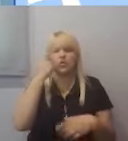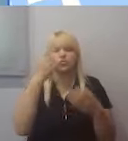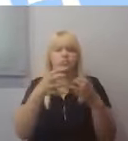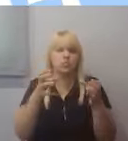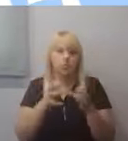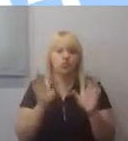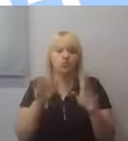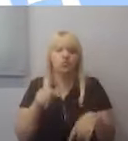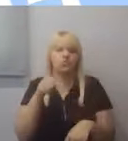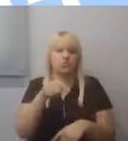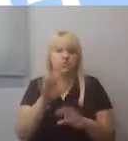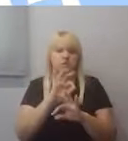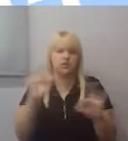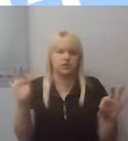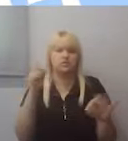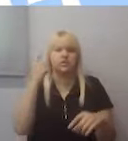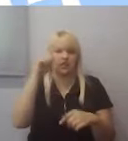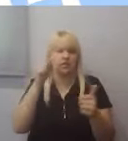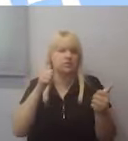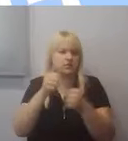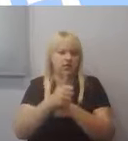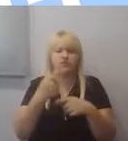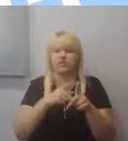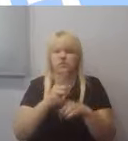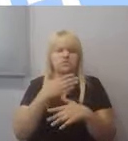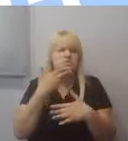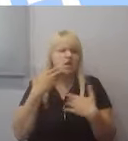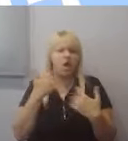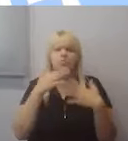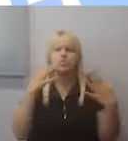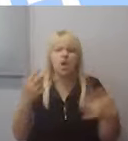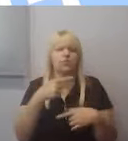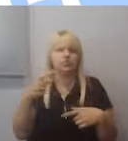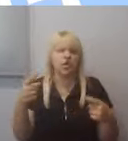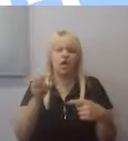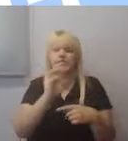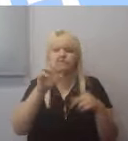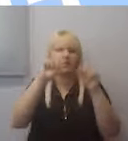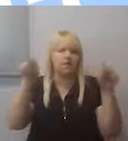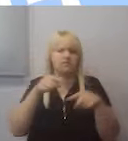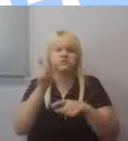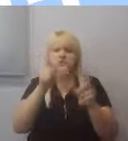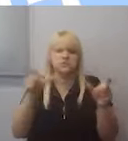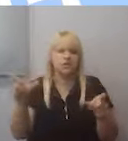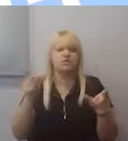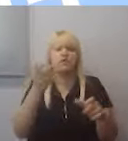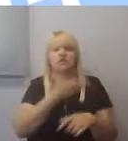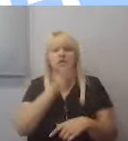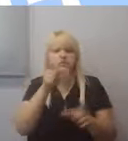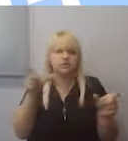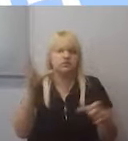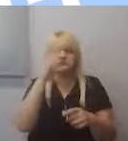brīnišķīgo iniciatīvu jo nav nemaz tik daudz tādu platformu kur iedzīvotāji var tikties ar